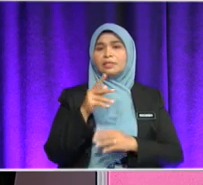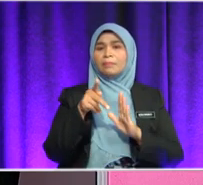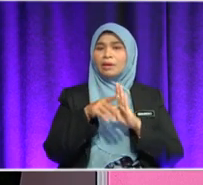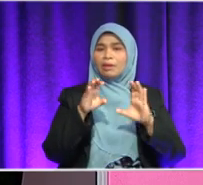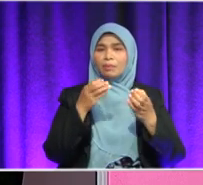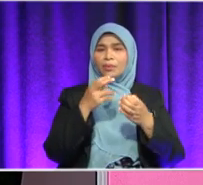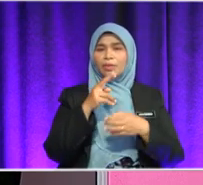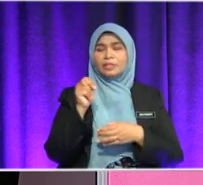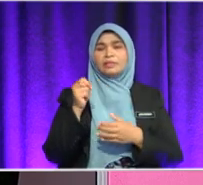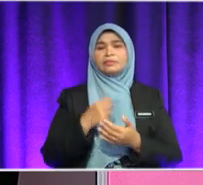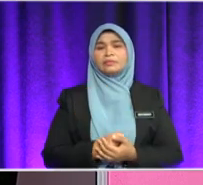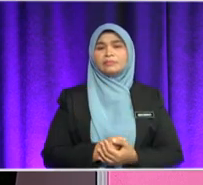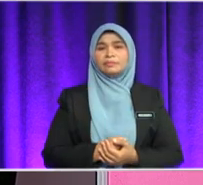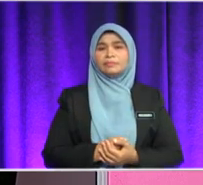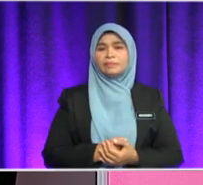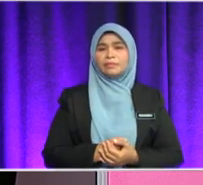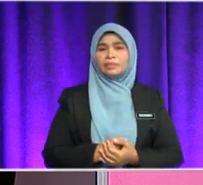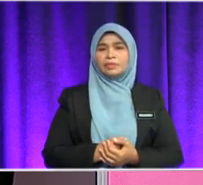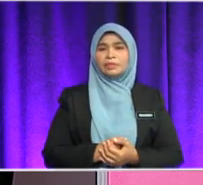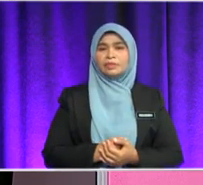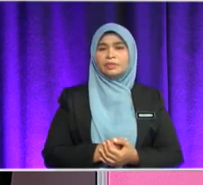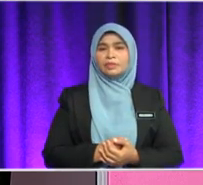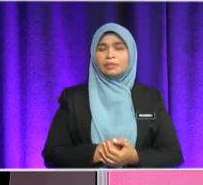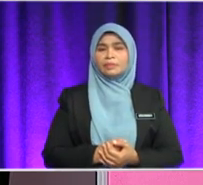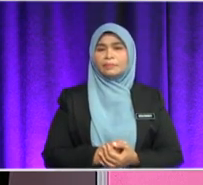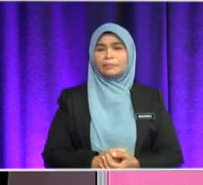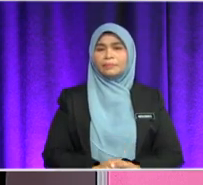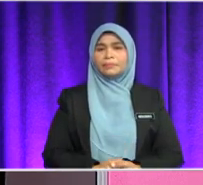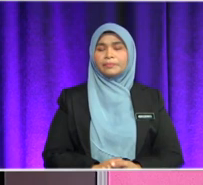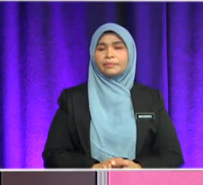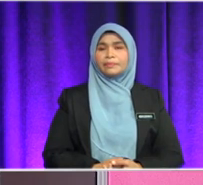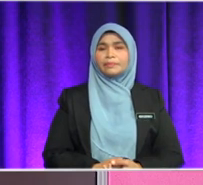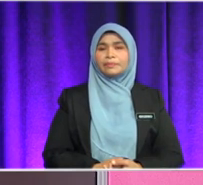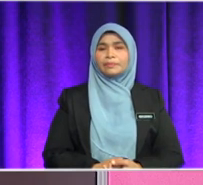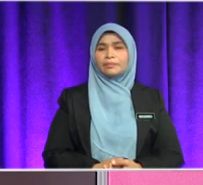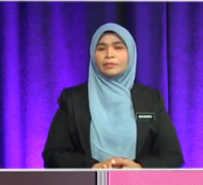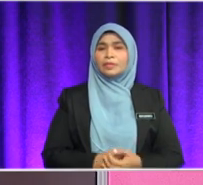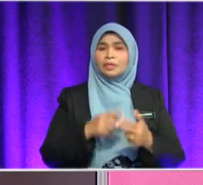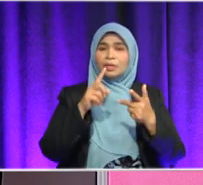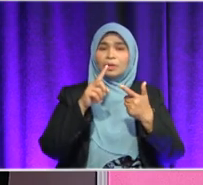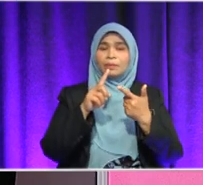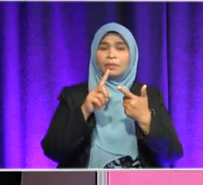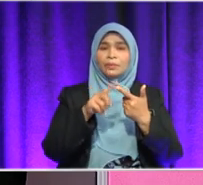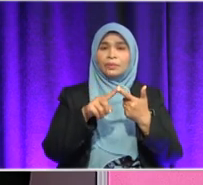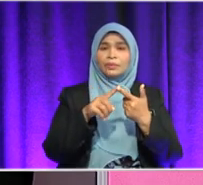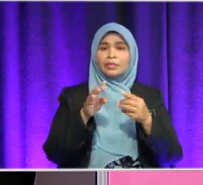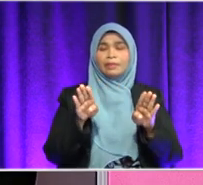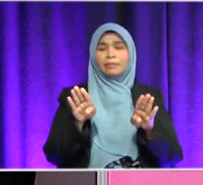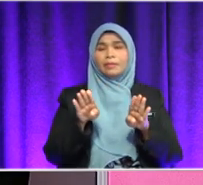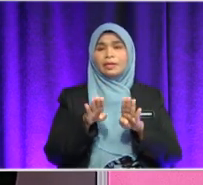simpel ya untuk jawaban dalam pemeriksaan nanti Insyaallah dan yang kedua sebagaimana